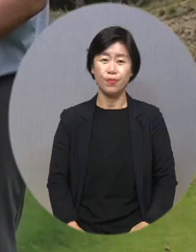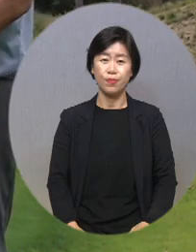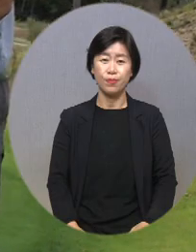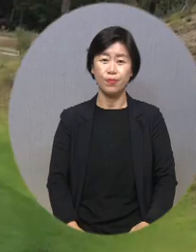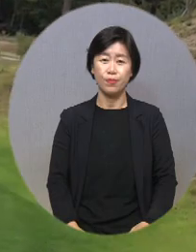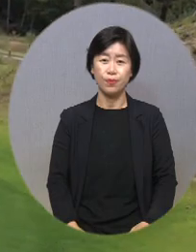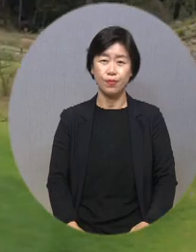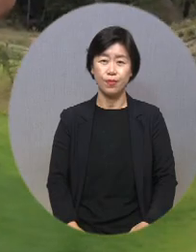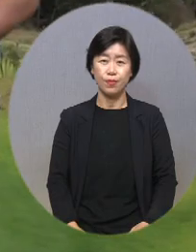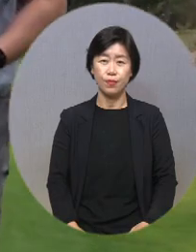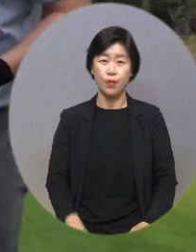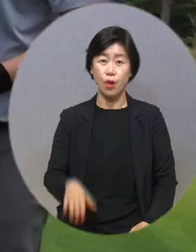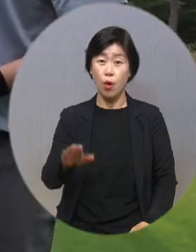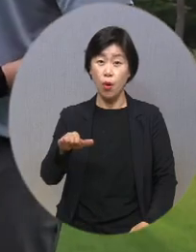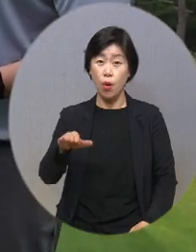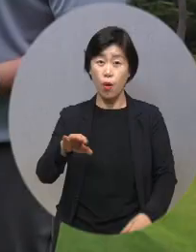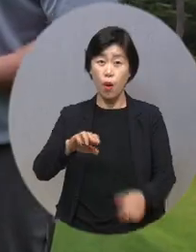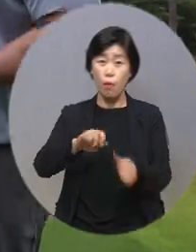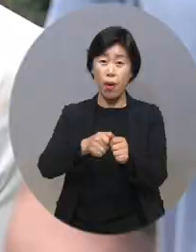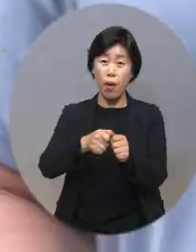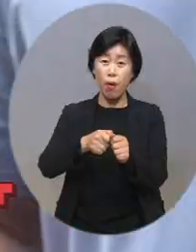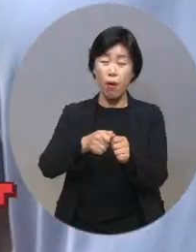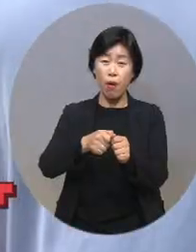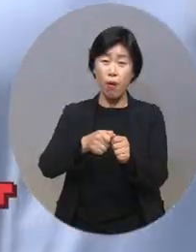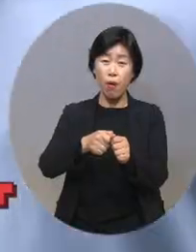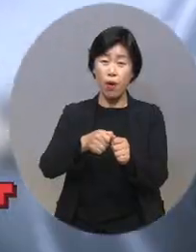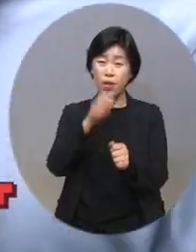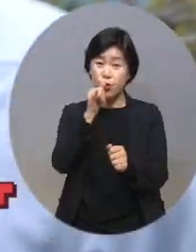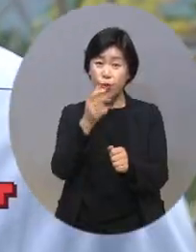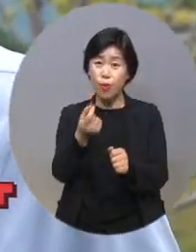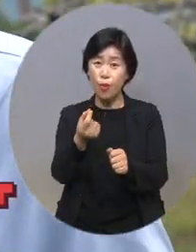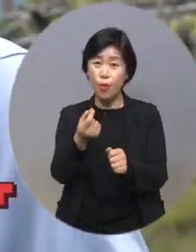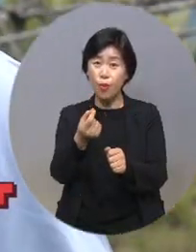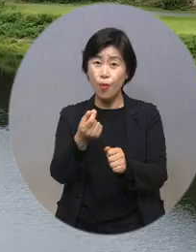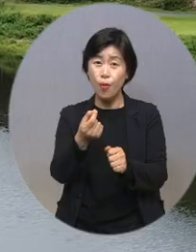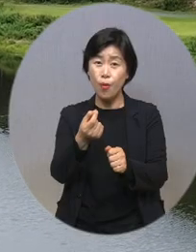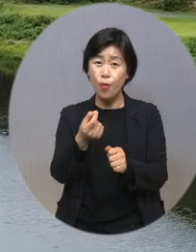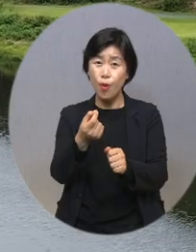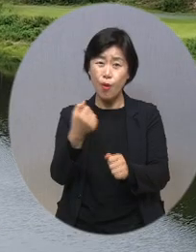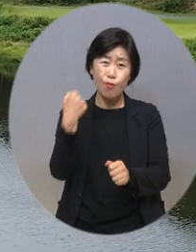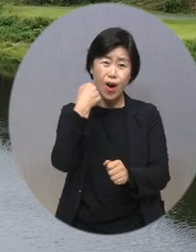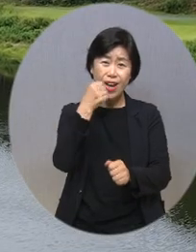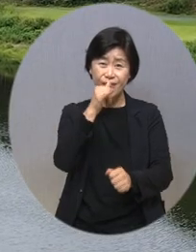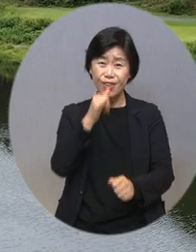자 그 전에 우리 이거 안 해요? 뭐. 죽방. 아 죽방 오빠 죽방 오빠가 맞아. 뭐야